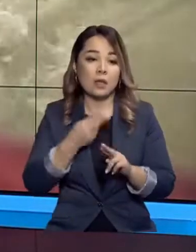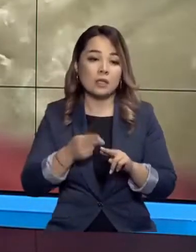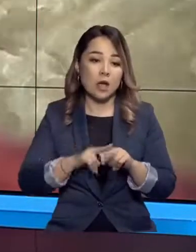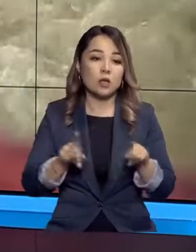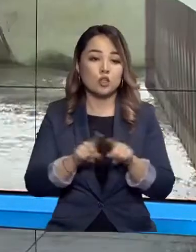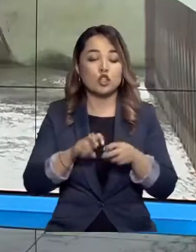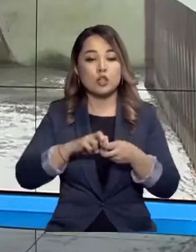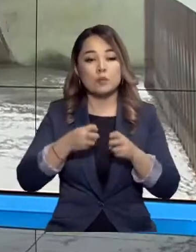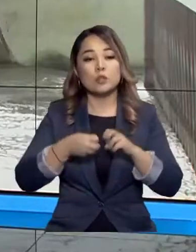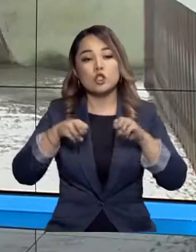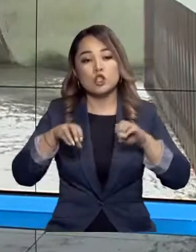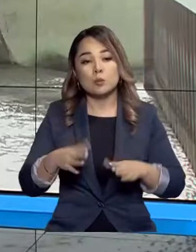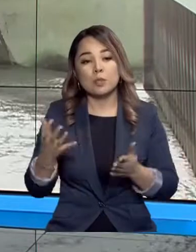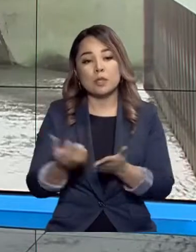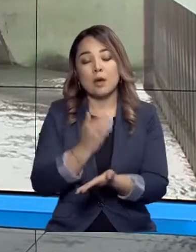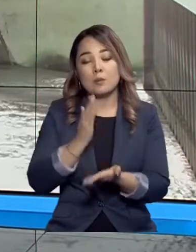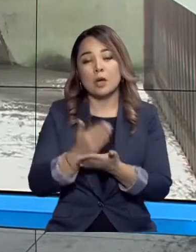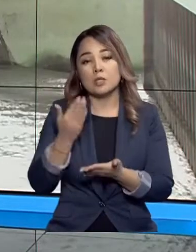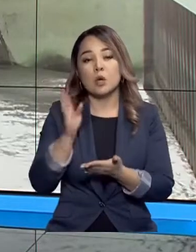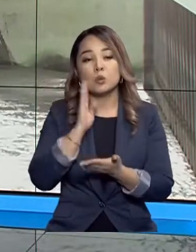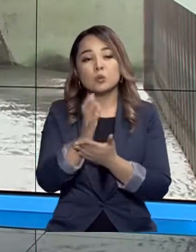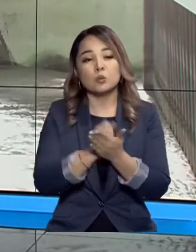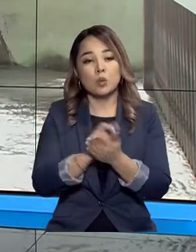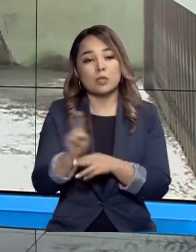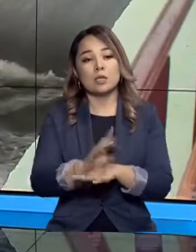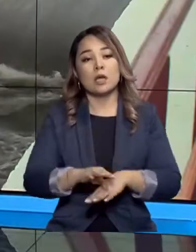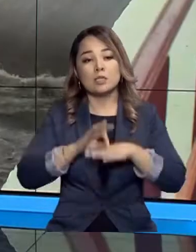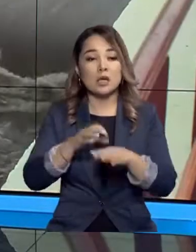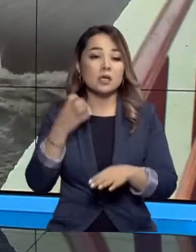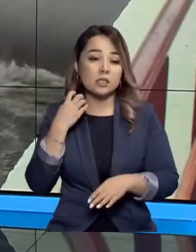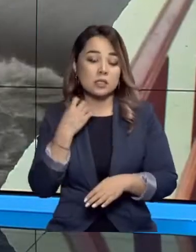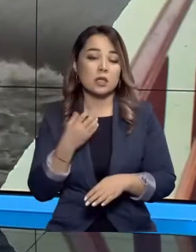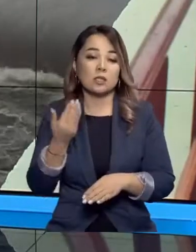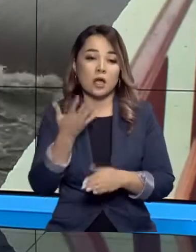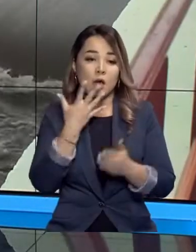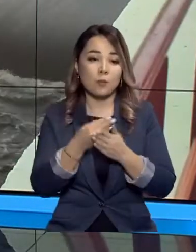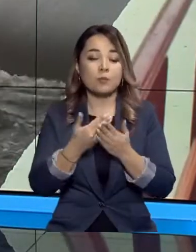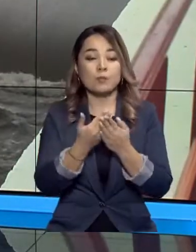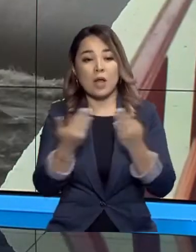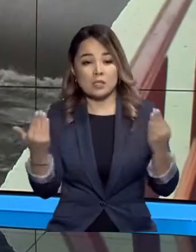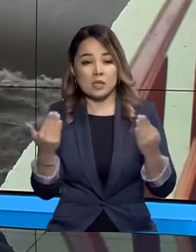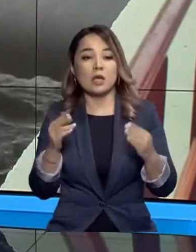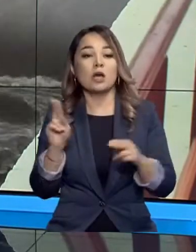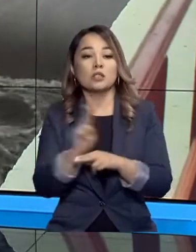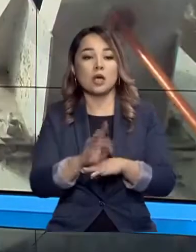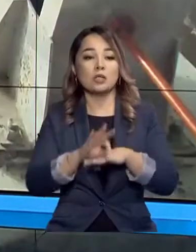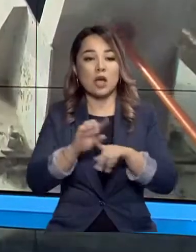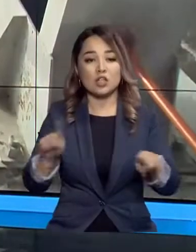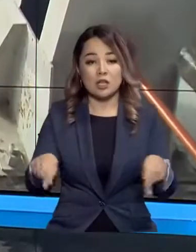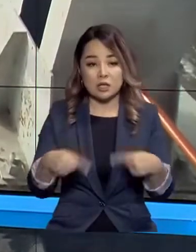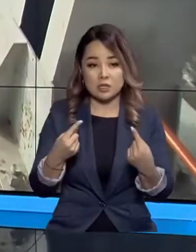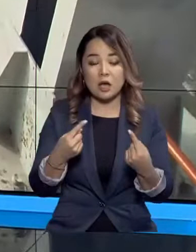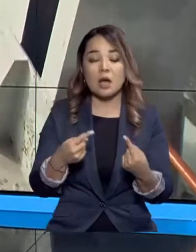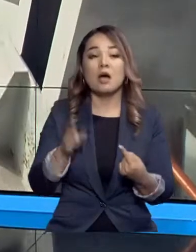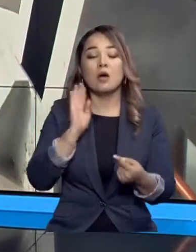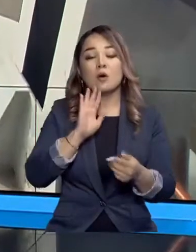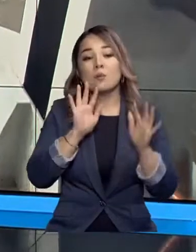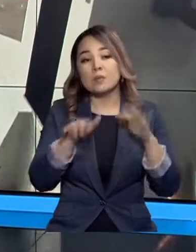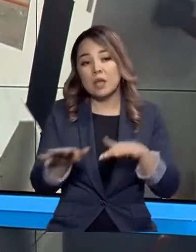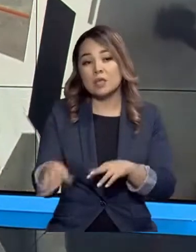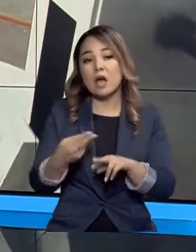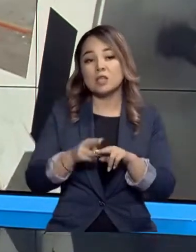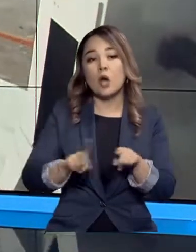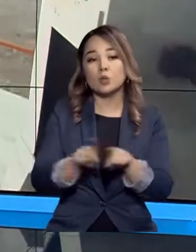табады. Мұнан бөлек, биыл әйтек су тоспасы жөнделеді, Қызылорда плотинасын жаңғырту жұмыстары жалғасуда. Тіршілігі дарияға тәуелді